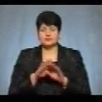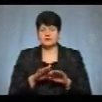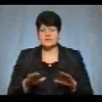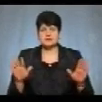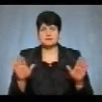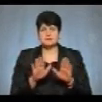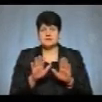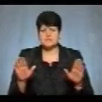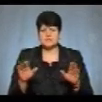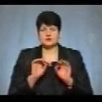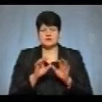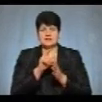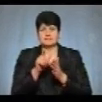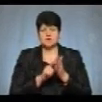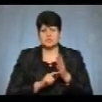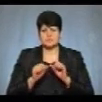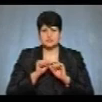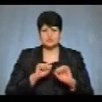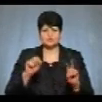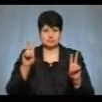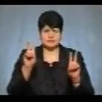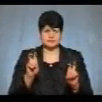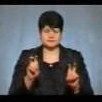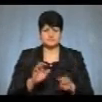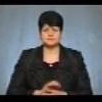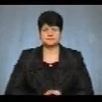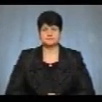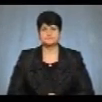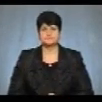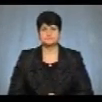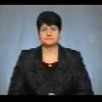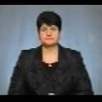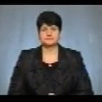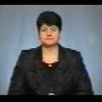вірші на патріотичну тематику. Любов Гадомська розповість більше.